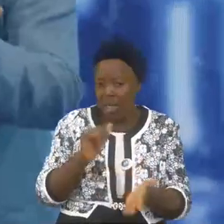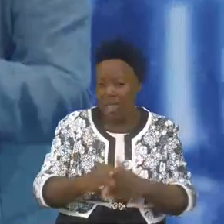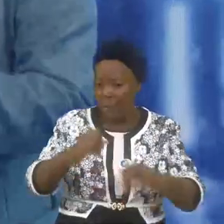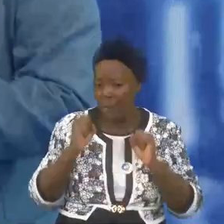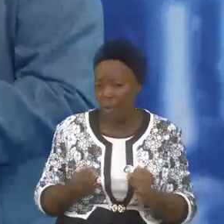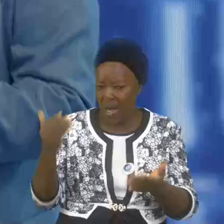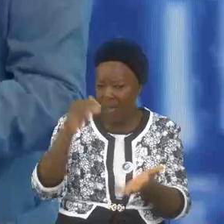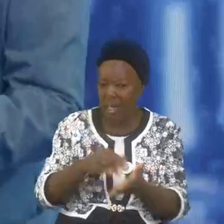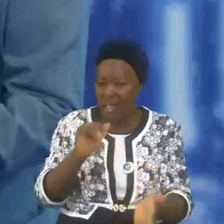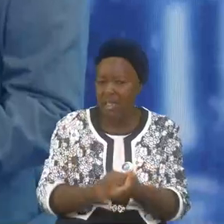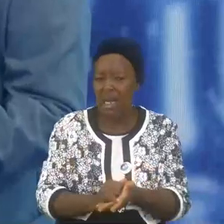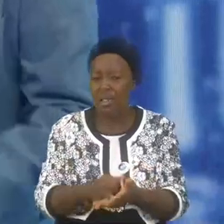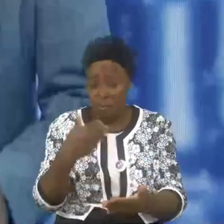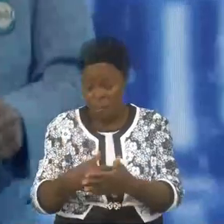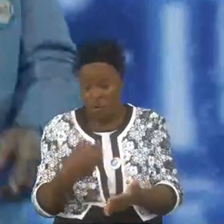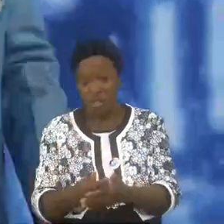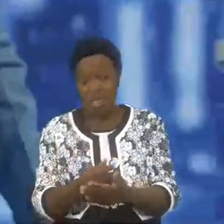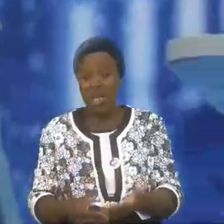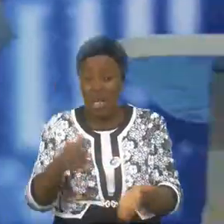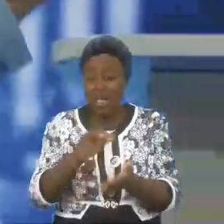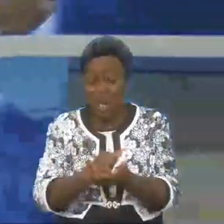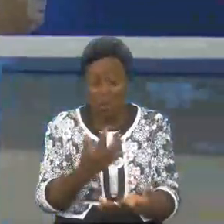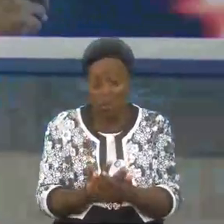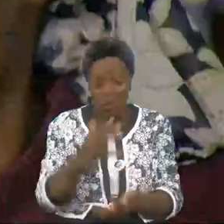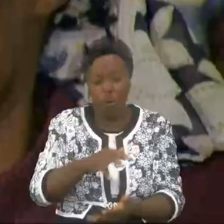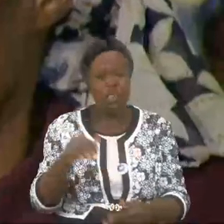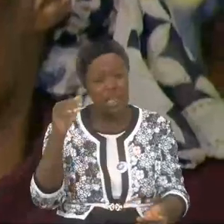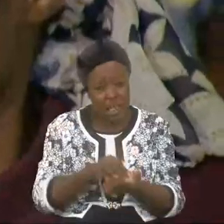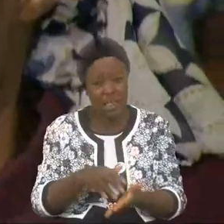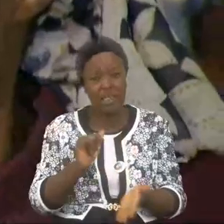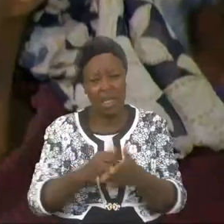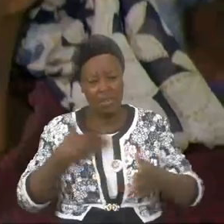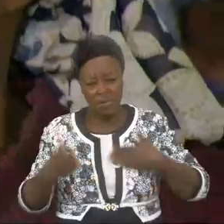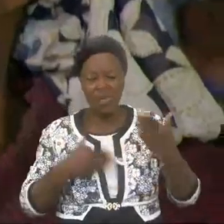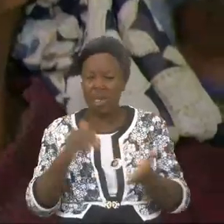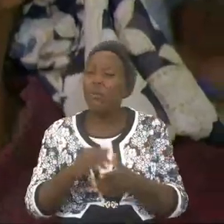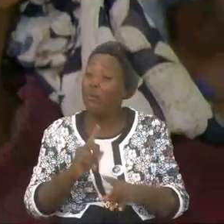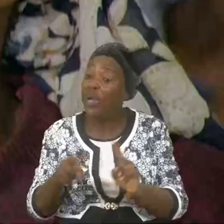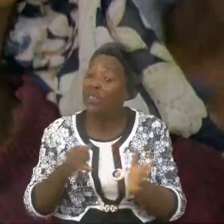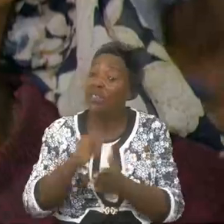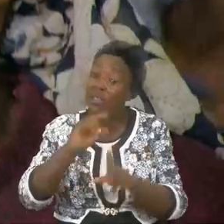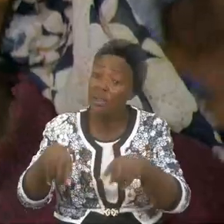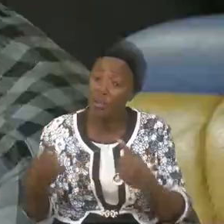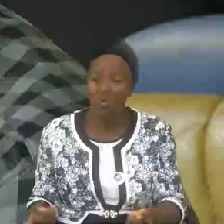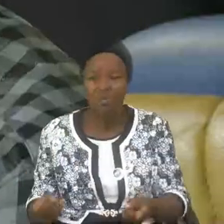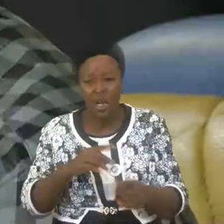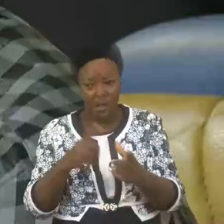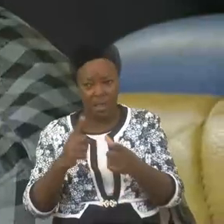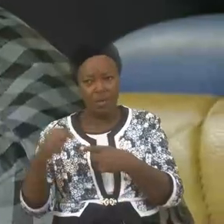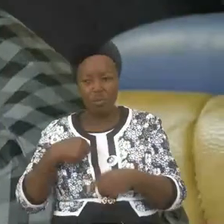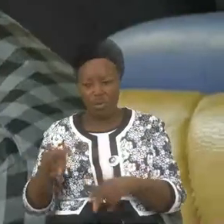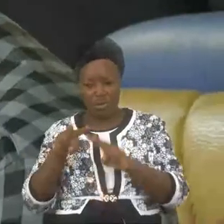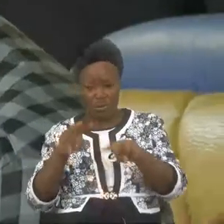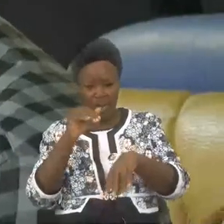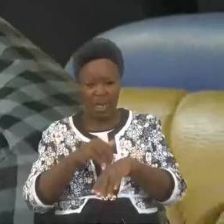si je pouvais retrouver, cette finance si je pouvais encore les retrouver, cette joie si je pouvais la retrouver, mais c'est parti. Et nous regardons